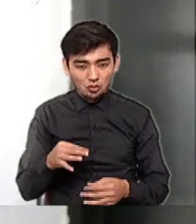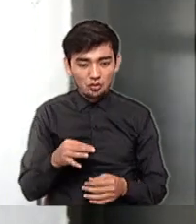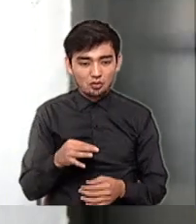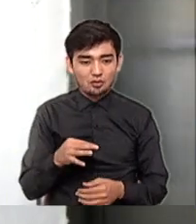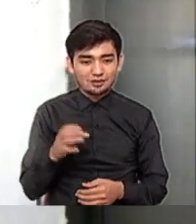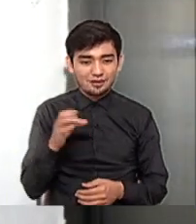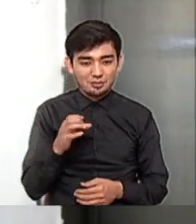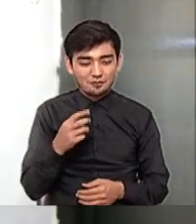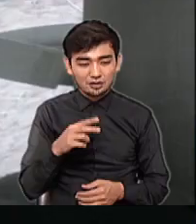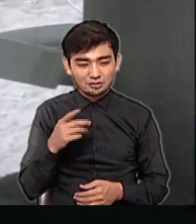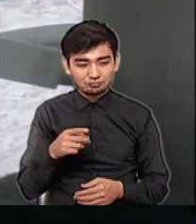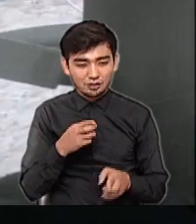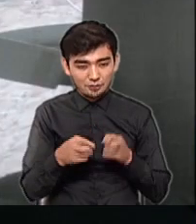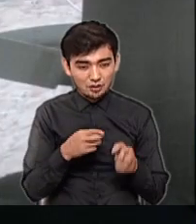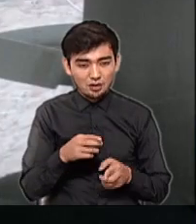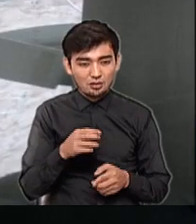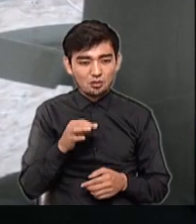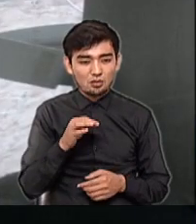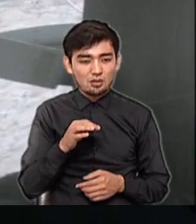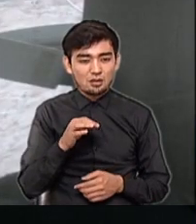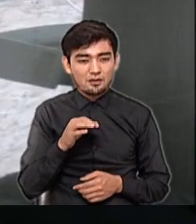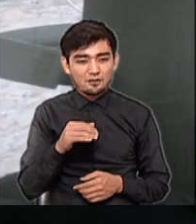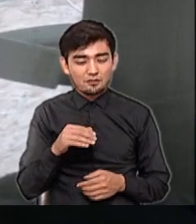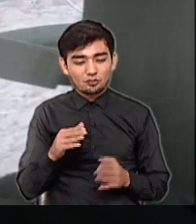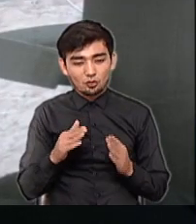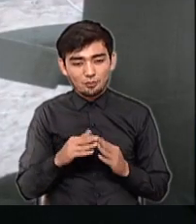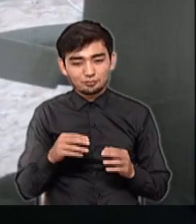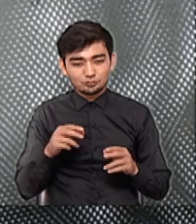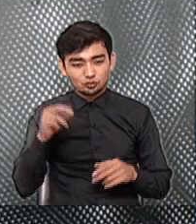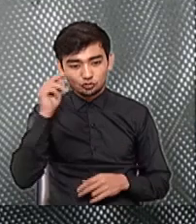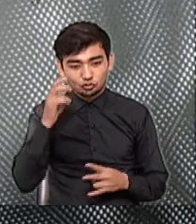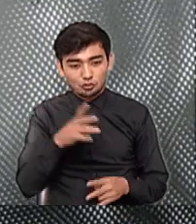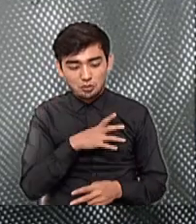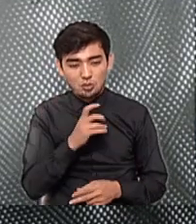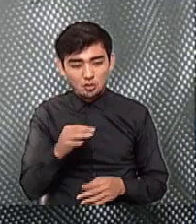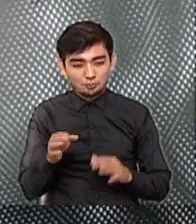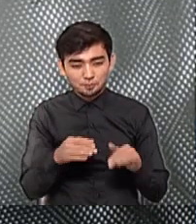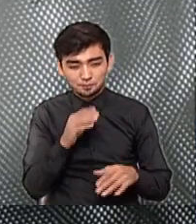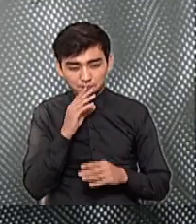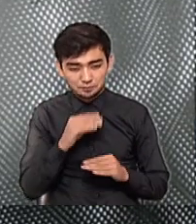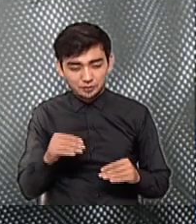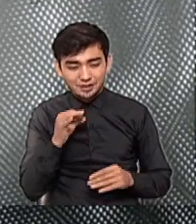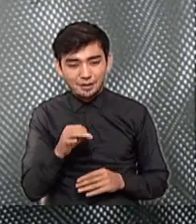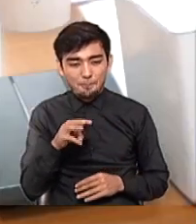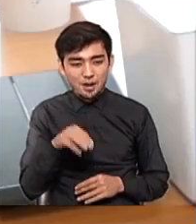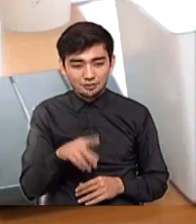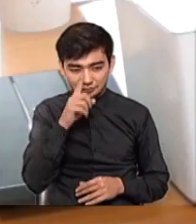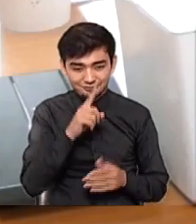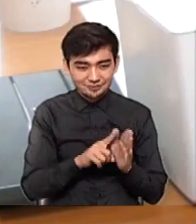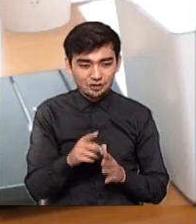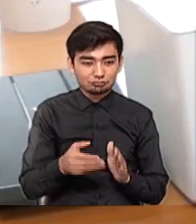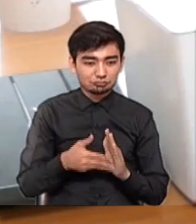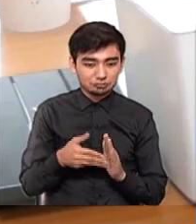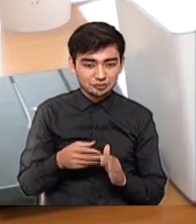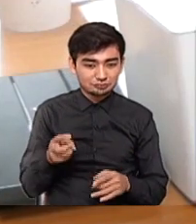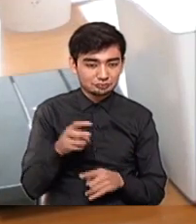қаңтардың 20-сына ота жасалып, ақпанның аяғында сабақты үйден оқуы тиіс болған. Біраз уақыт үнсіздіктен кейін наурыздың басында кабинетіне шақырып,